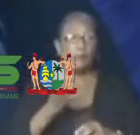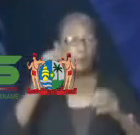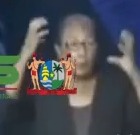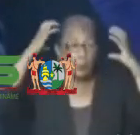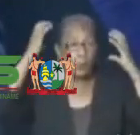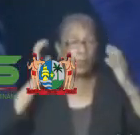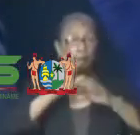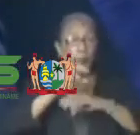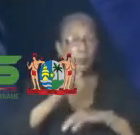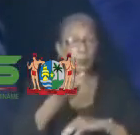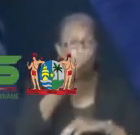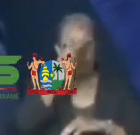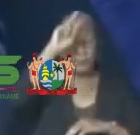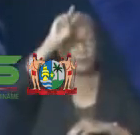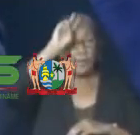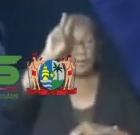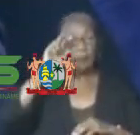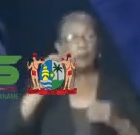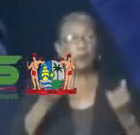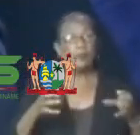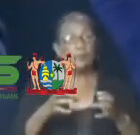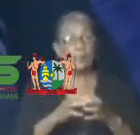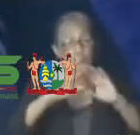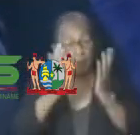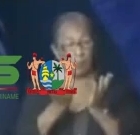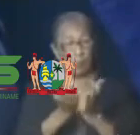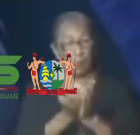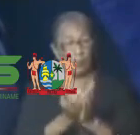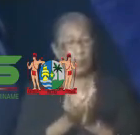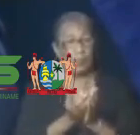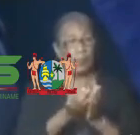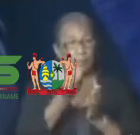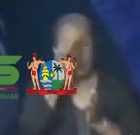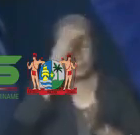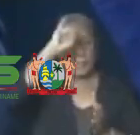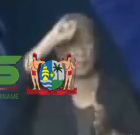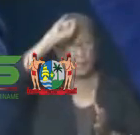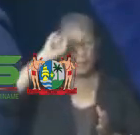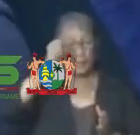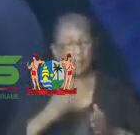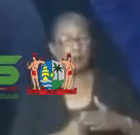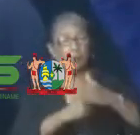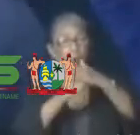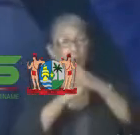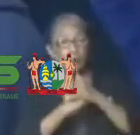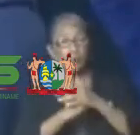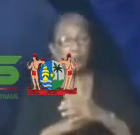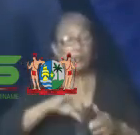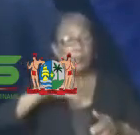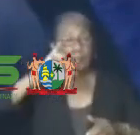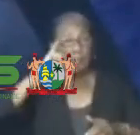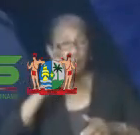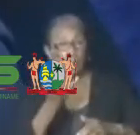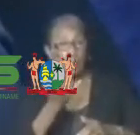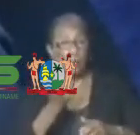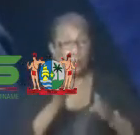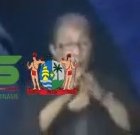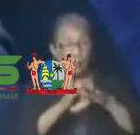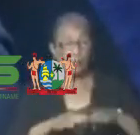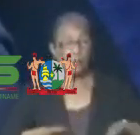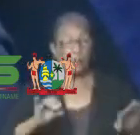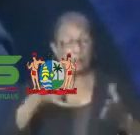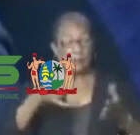Haiti, hoe we gezamenlijk als regio en de wereld Haiti kunnen ondersteunen bij het herdemocratiseren, bij het brengen van die